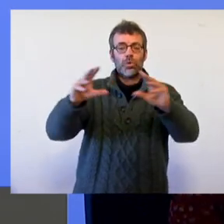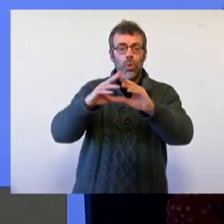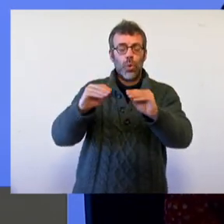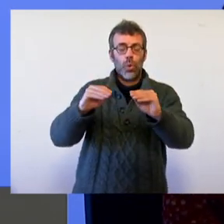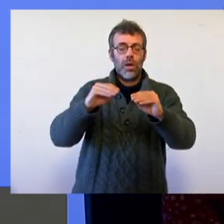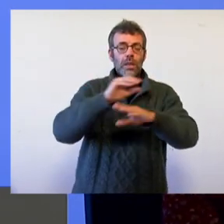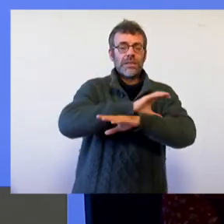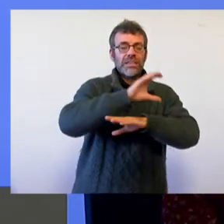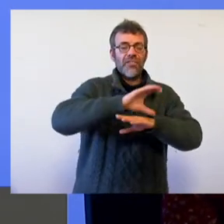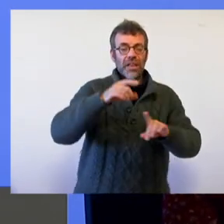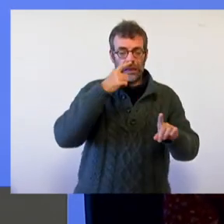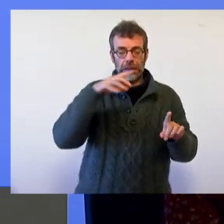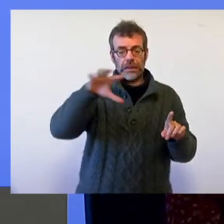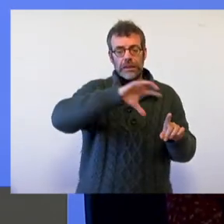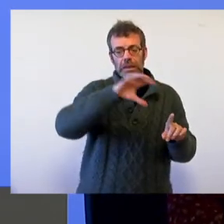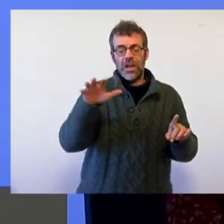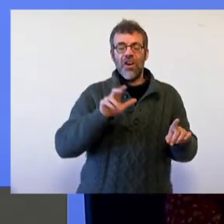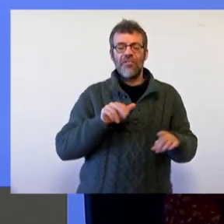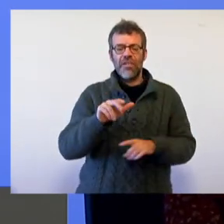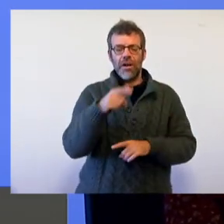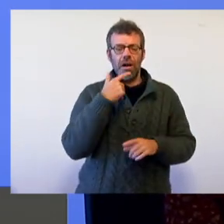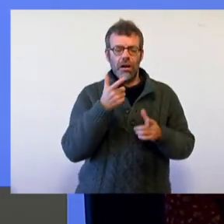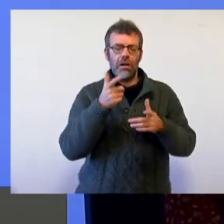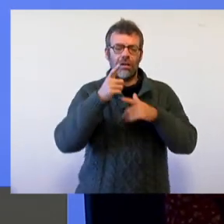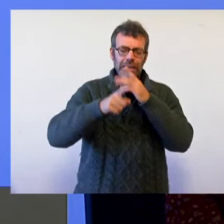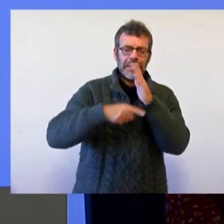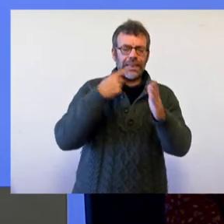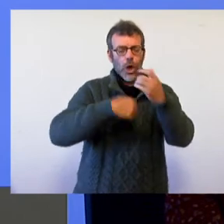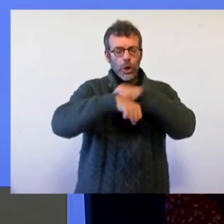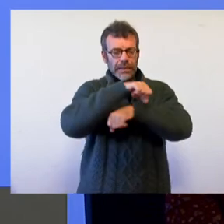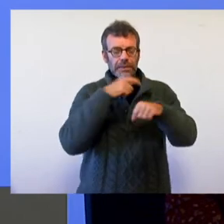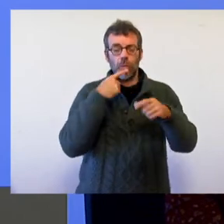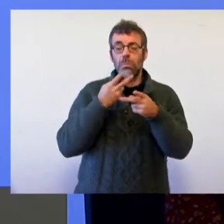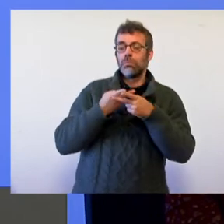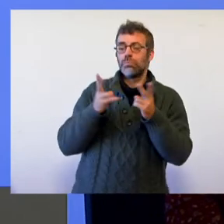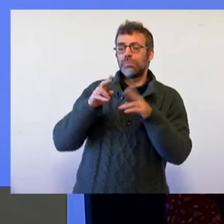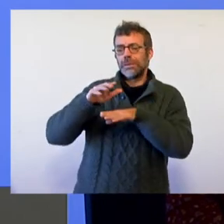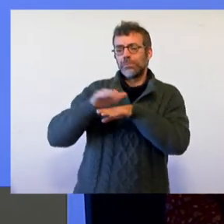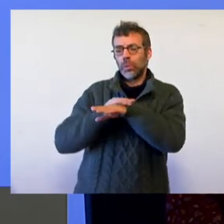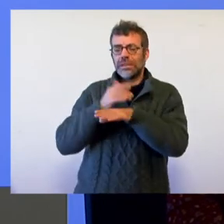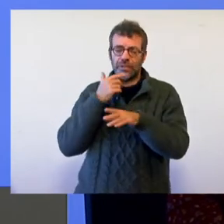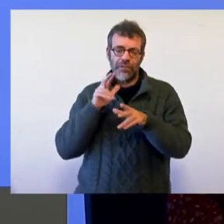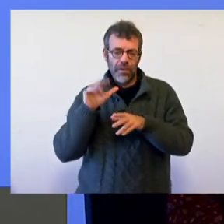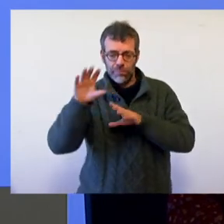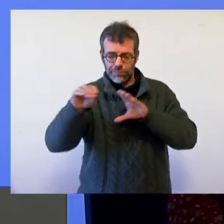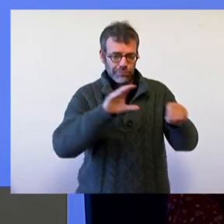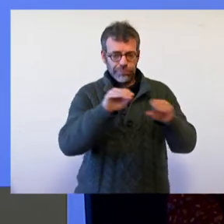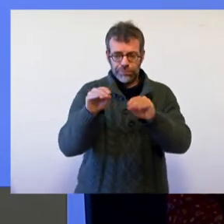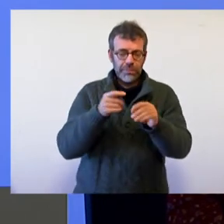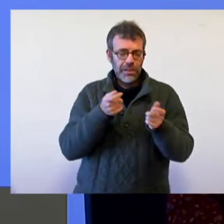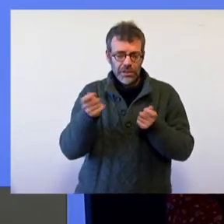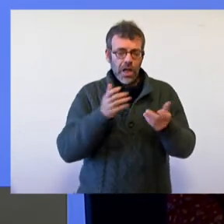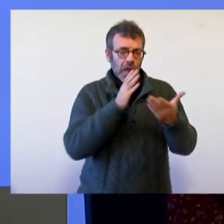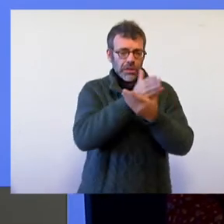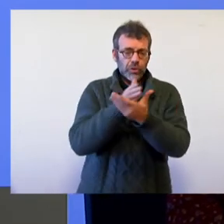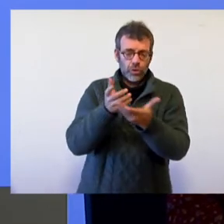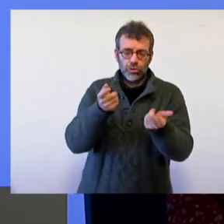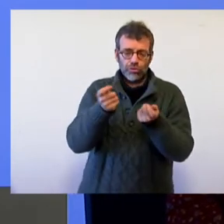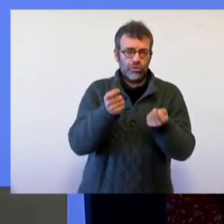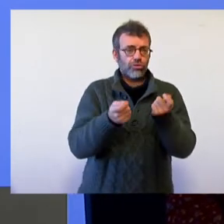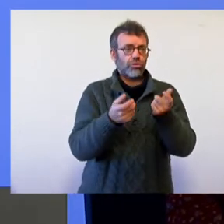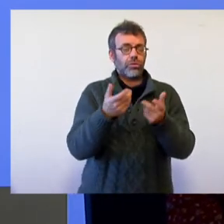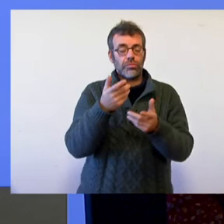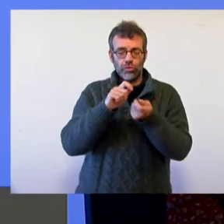gagner en efficacité, donc en marge de manœuvre, des politiques publiques sur ces territoires. Et c'est M. Guillermo,